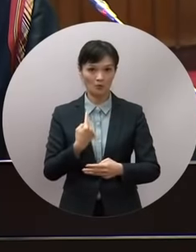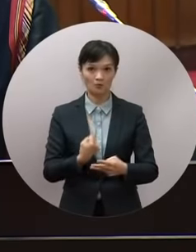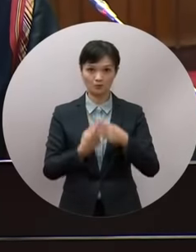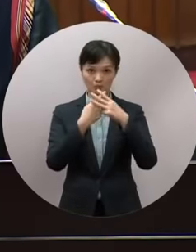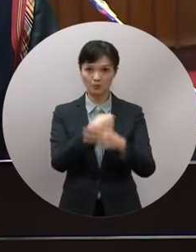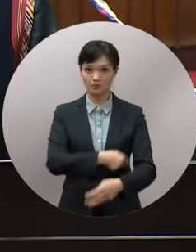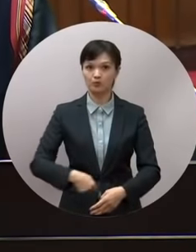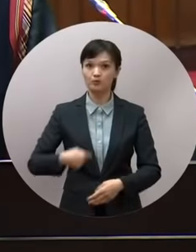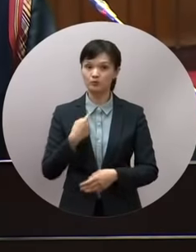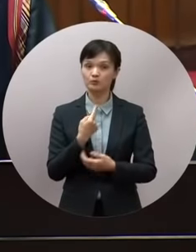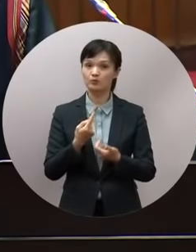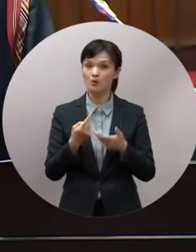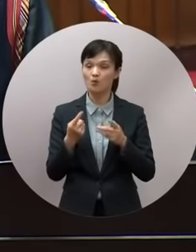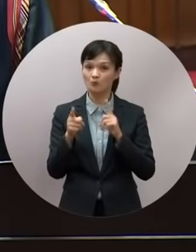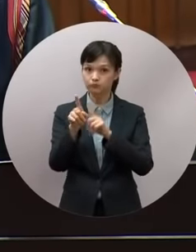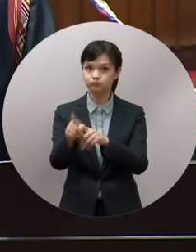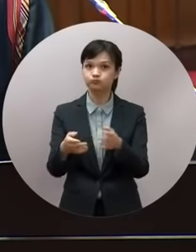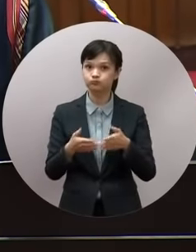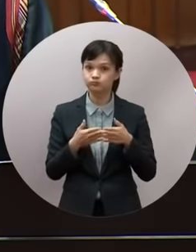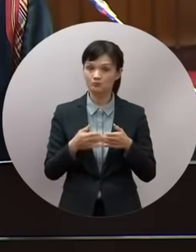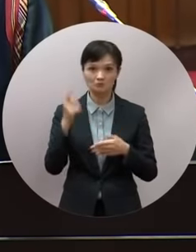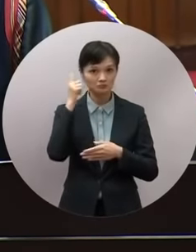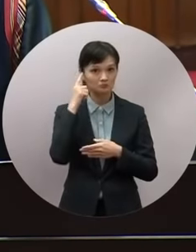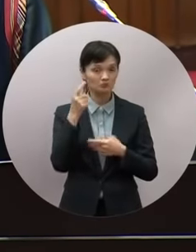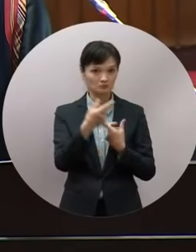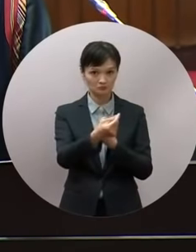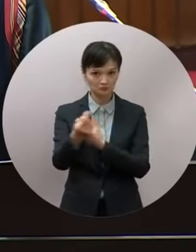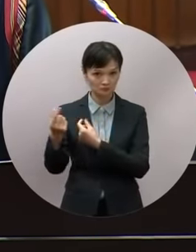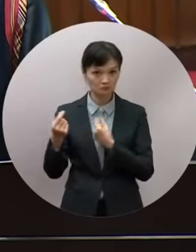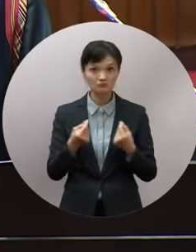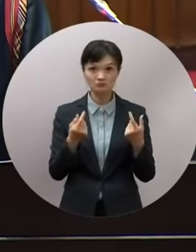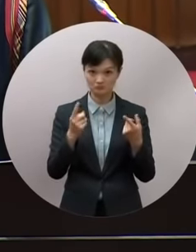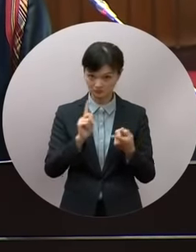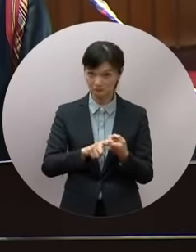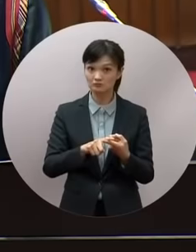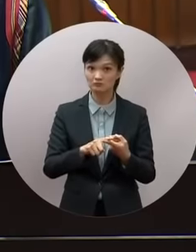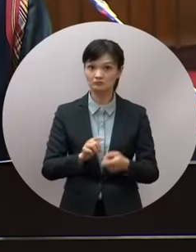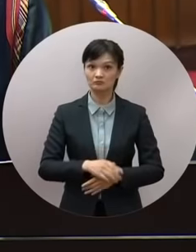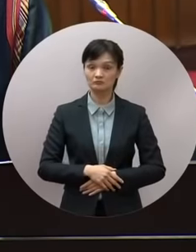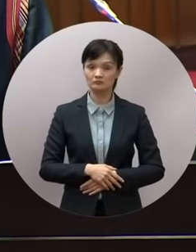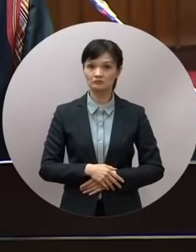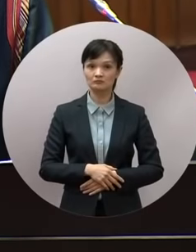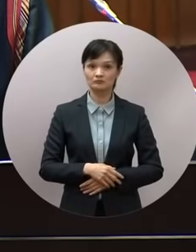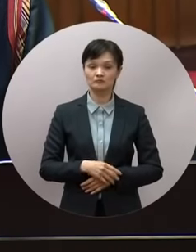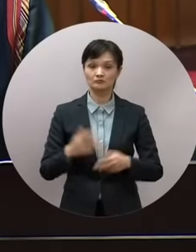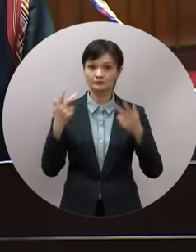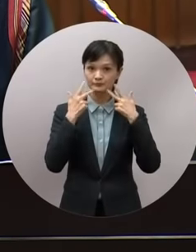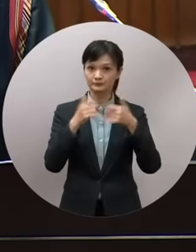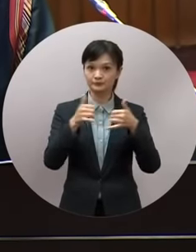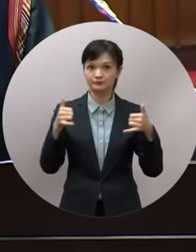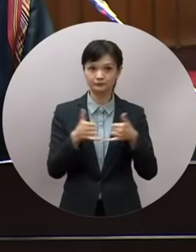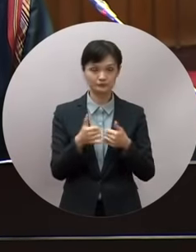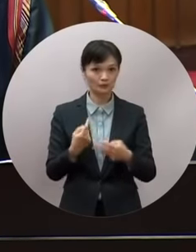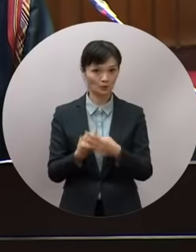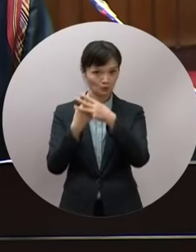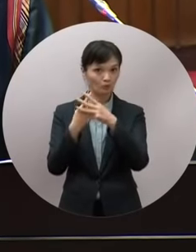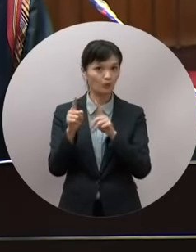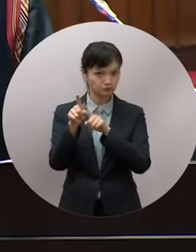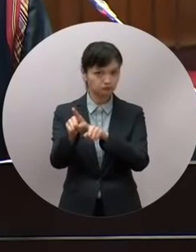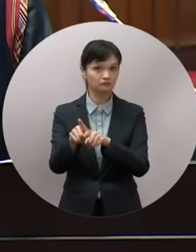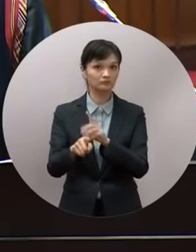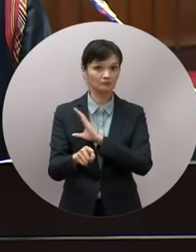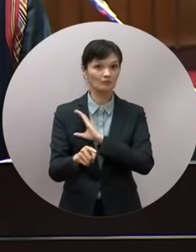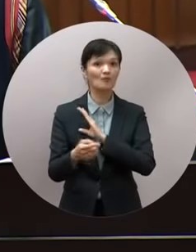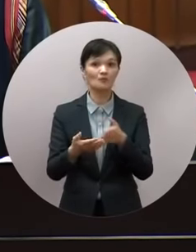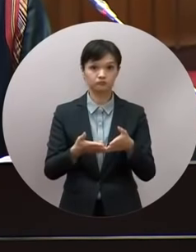大家不分朝野的共识。所以依照这样的原住民主体性的原则，当我们在研拟